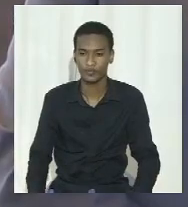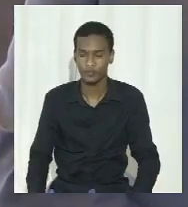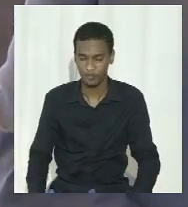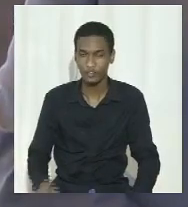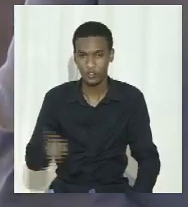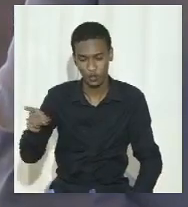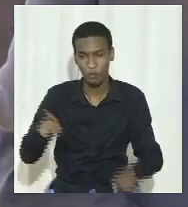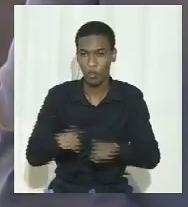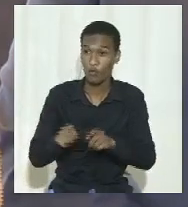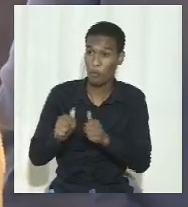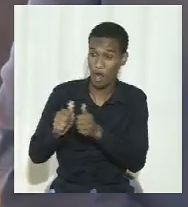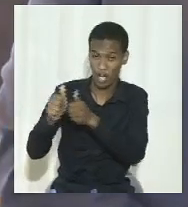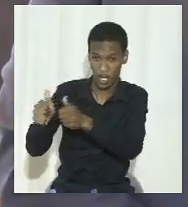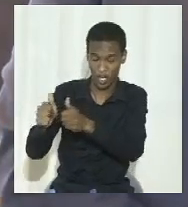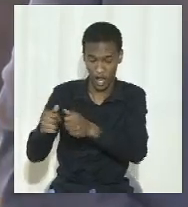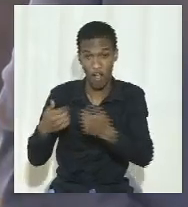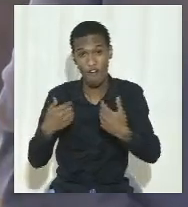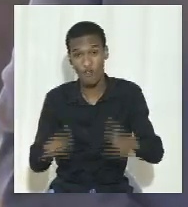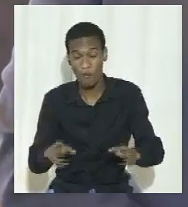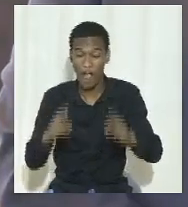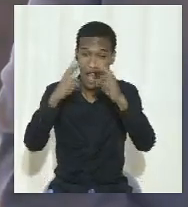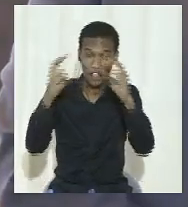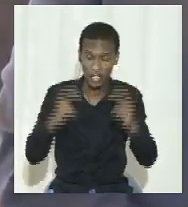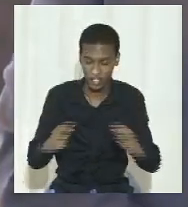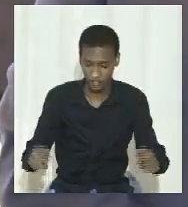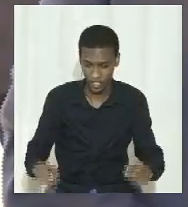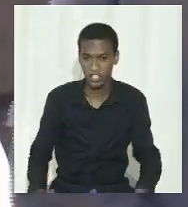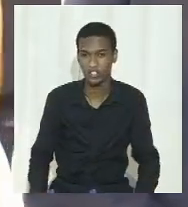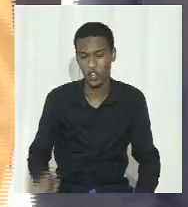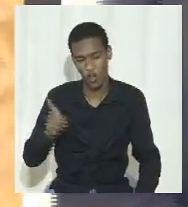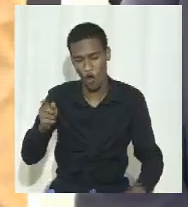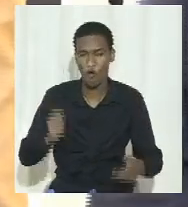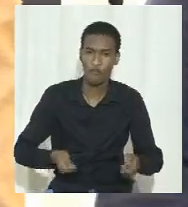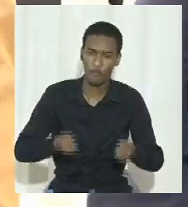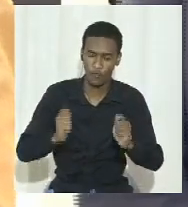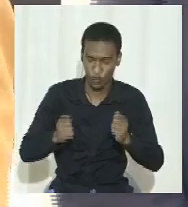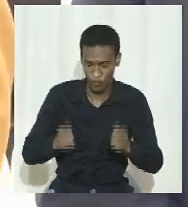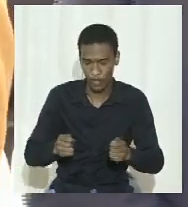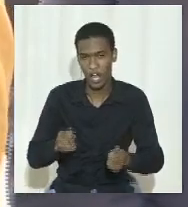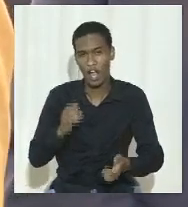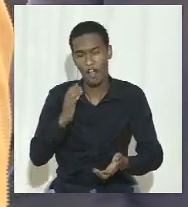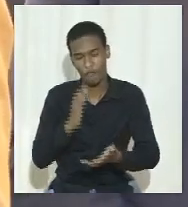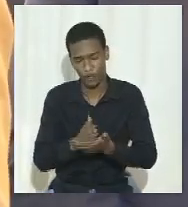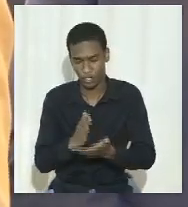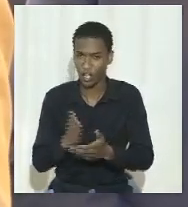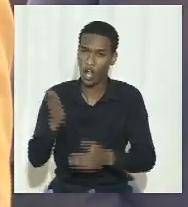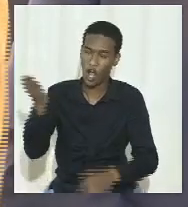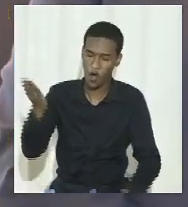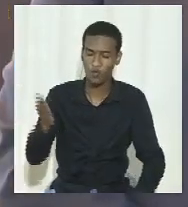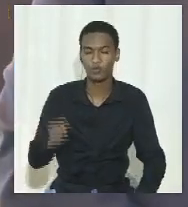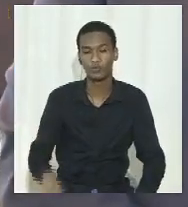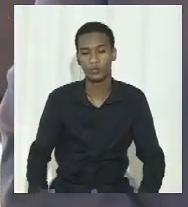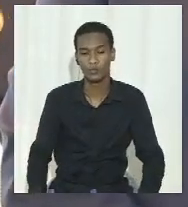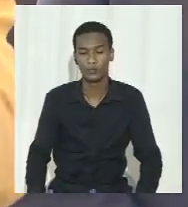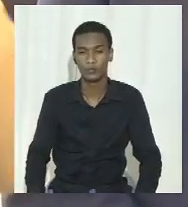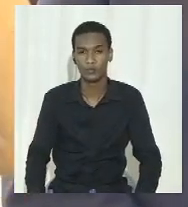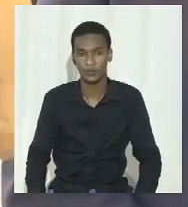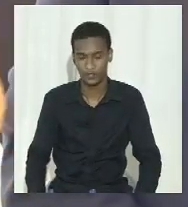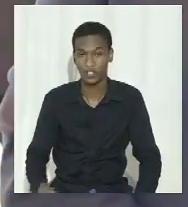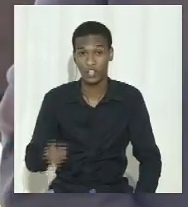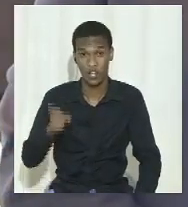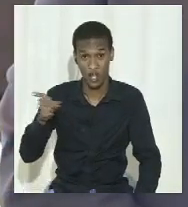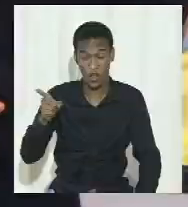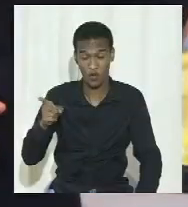misy a ny atao hoe générateur d'oxygène manana an'izany hôpitaly manara-penitra io zany hoe tonga dia